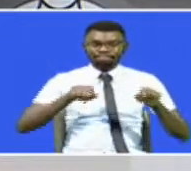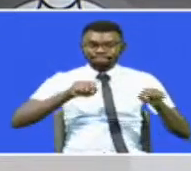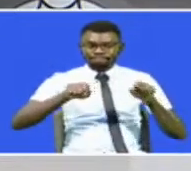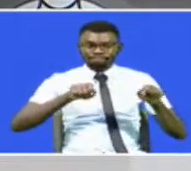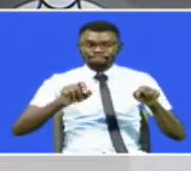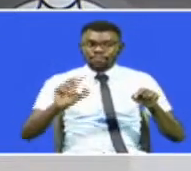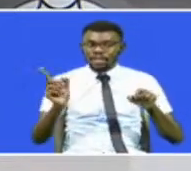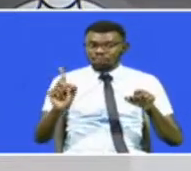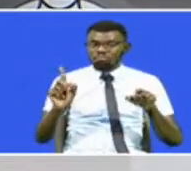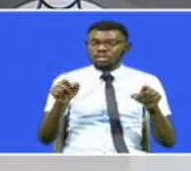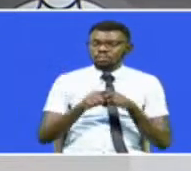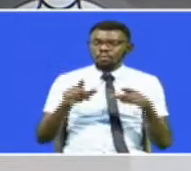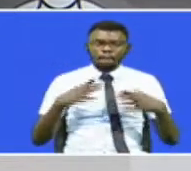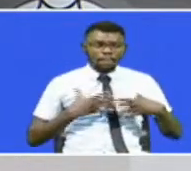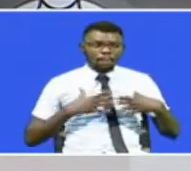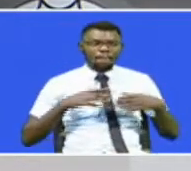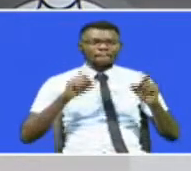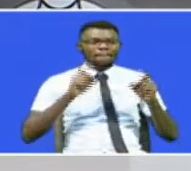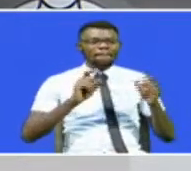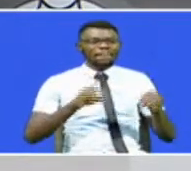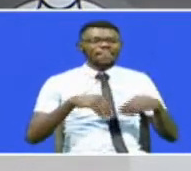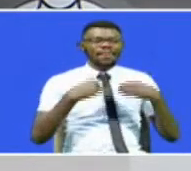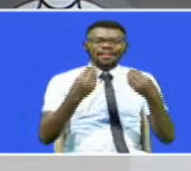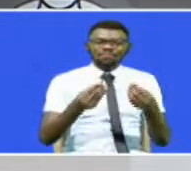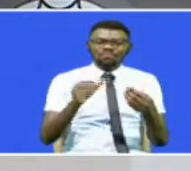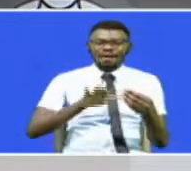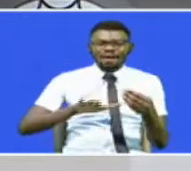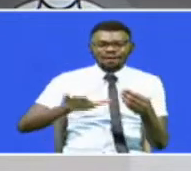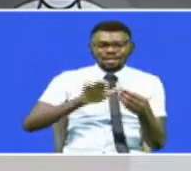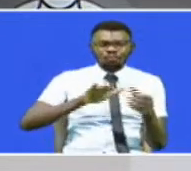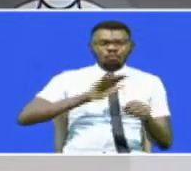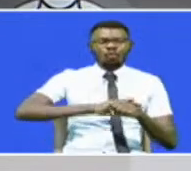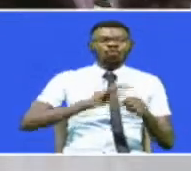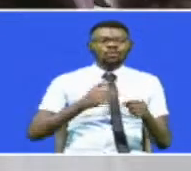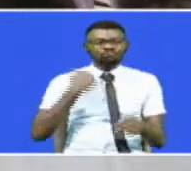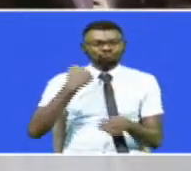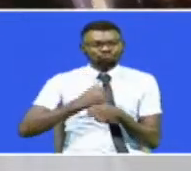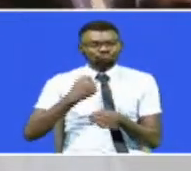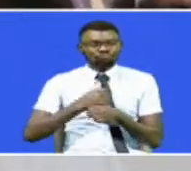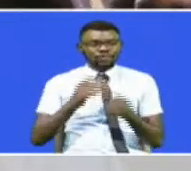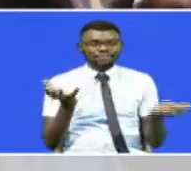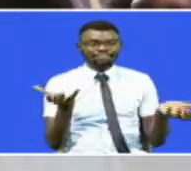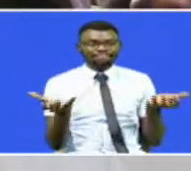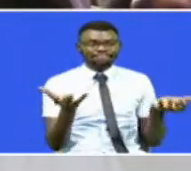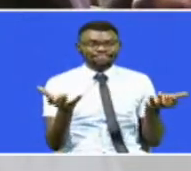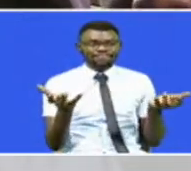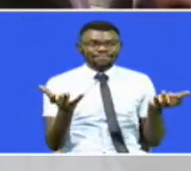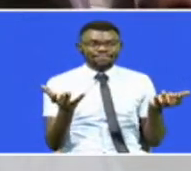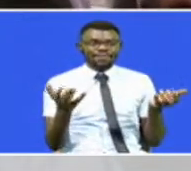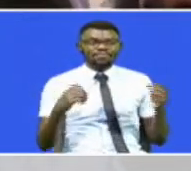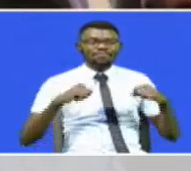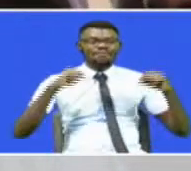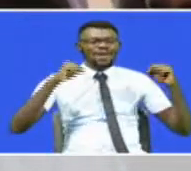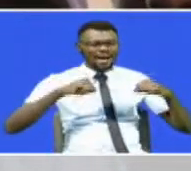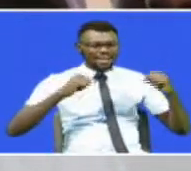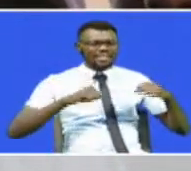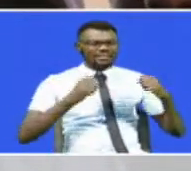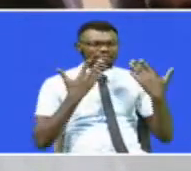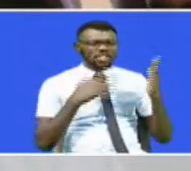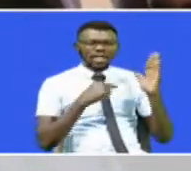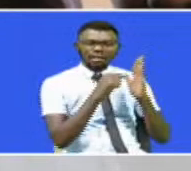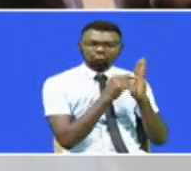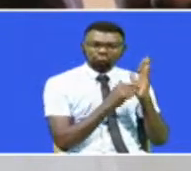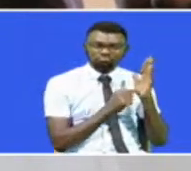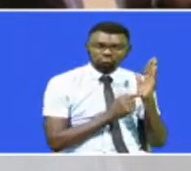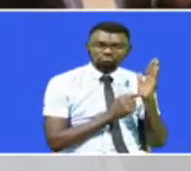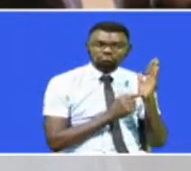pia wafanyakazi hao watapewa mazingira mazuri ya kufanya kazi. We have a memorandum, some of the issues that they want us to be able to address